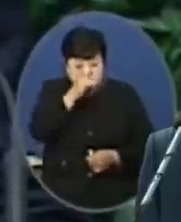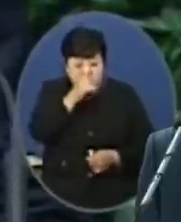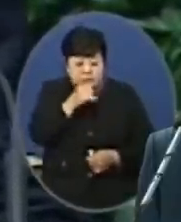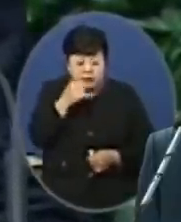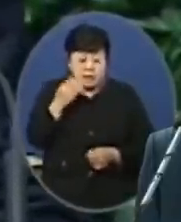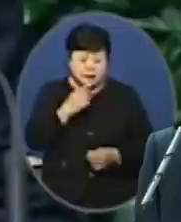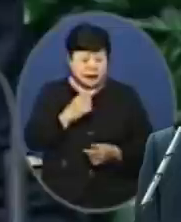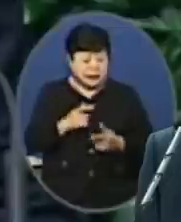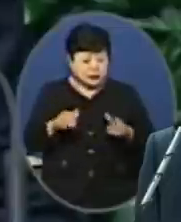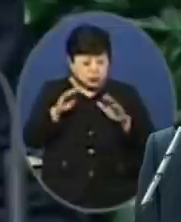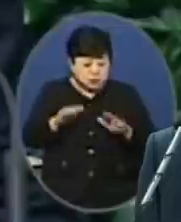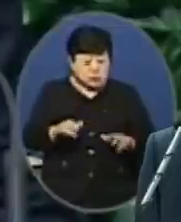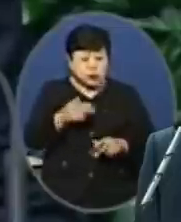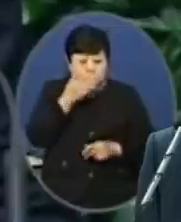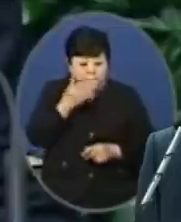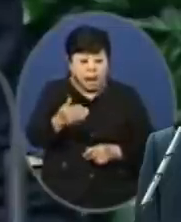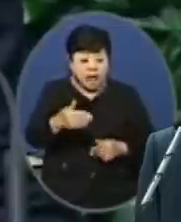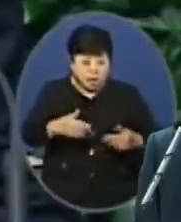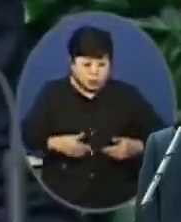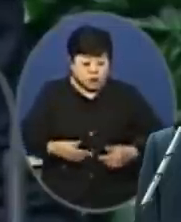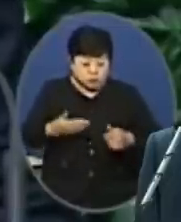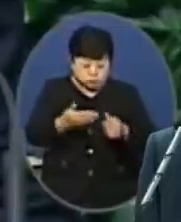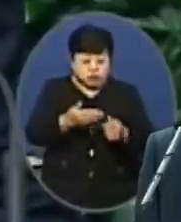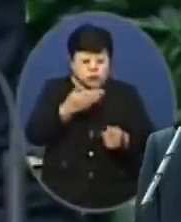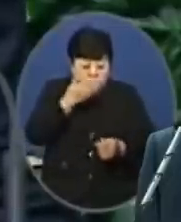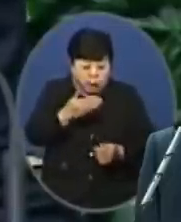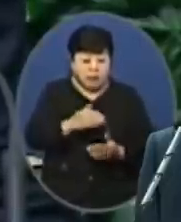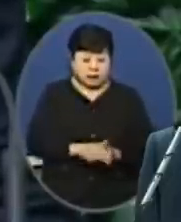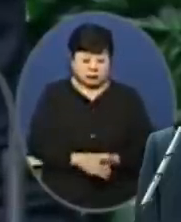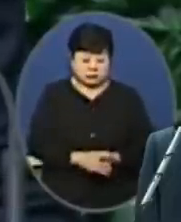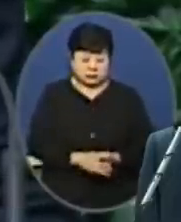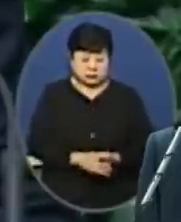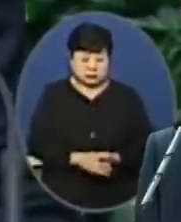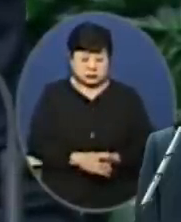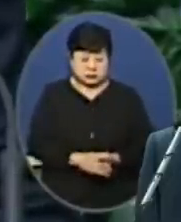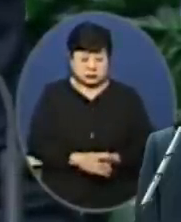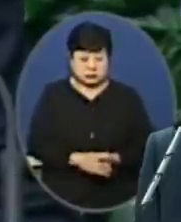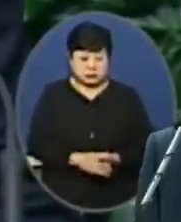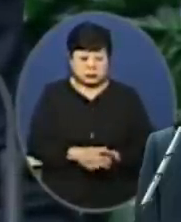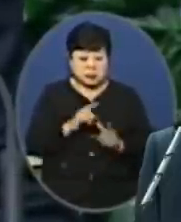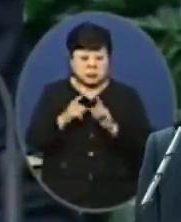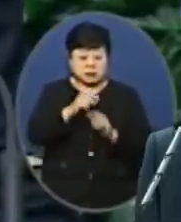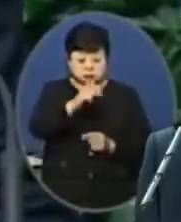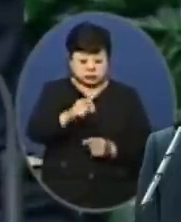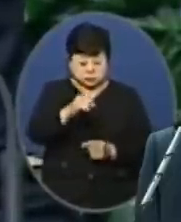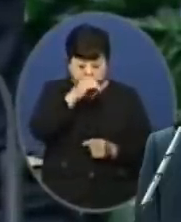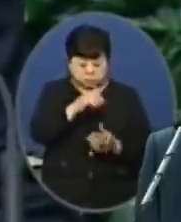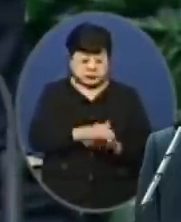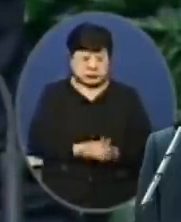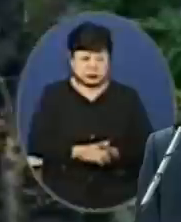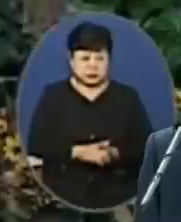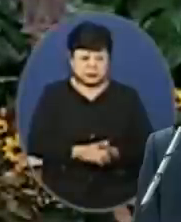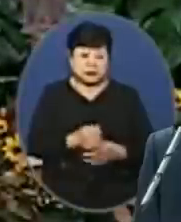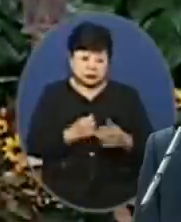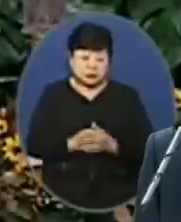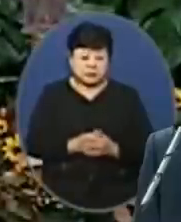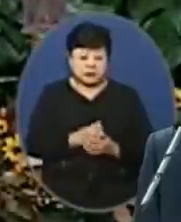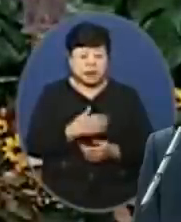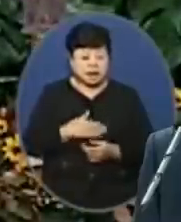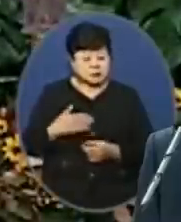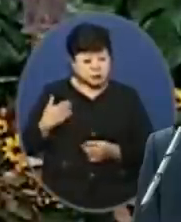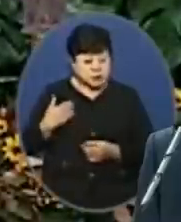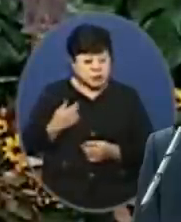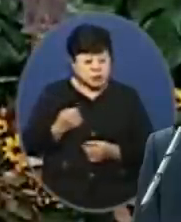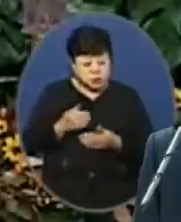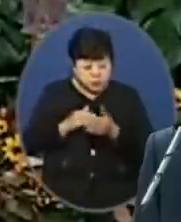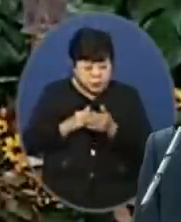옛날에만 한 것이 아니라 오늘날도 필요하면 내가 이것을 해주겠다, 그렇게 말씀하시는 것입니다. 그러므로 우리가 알지 못하는